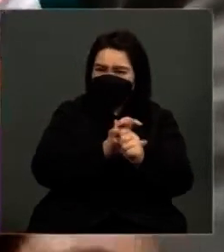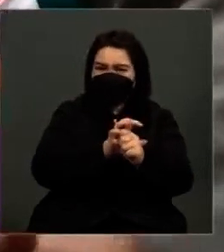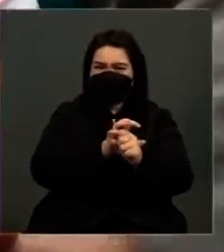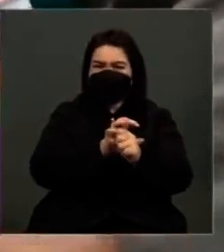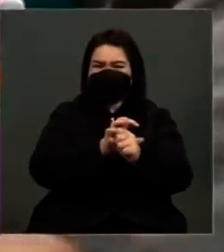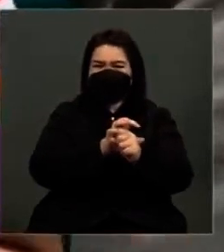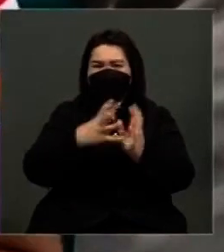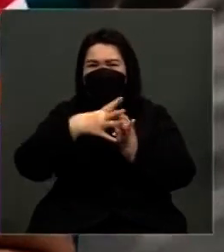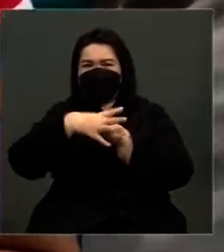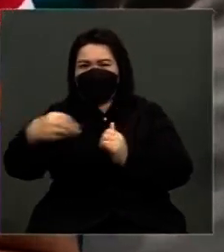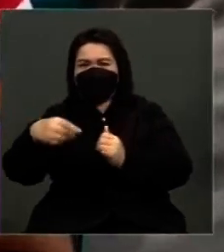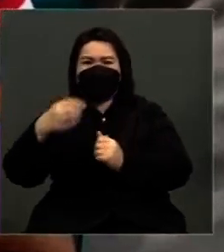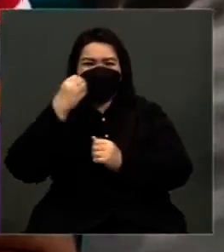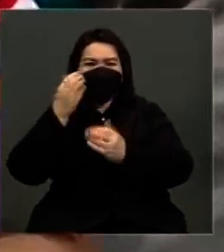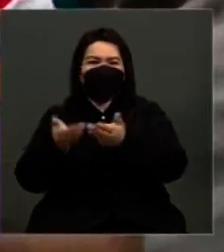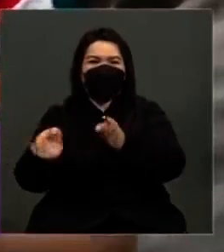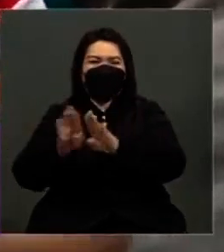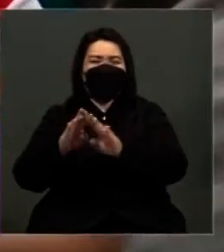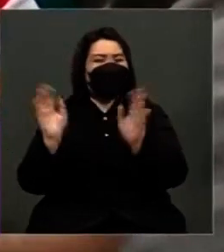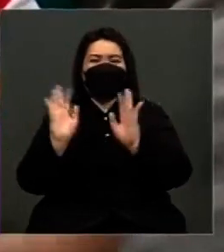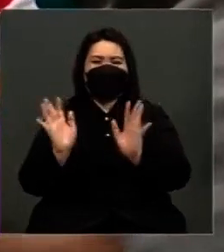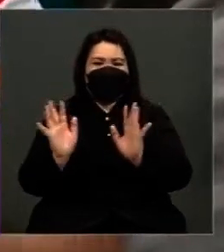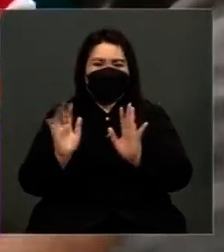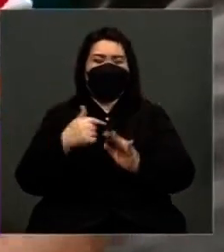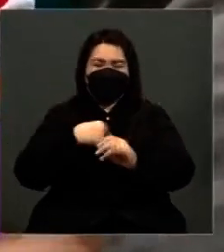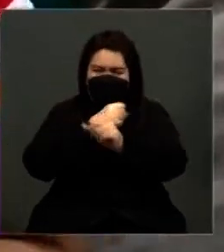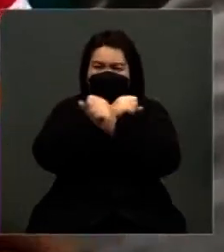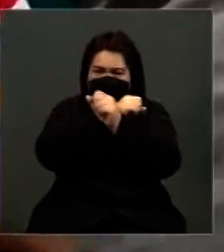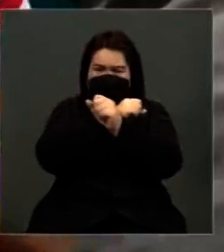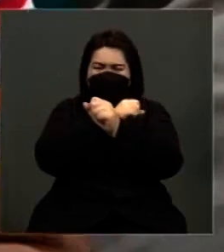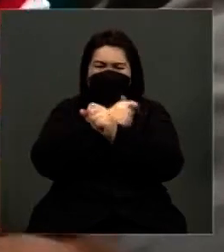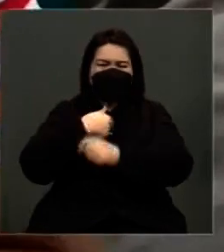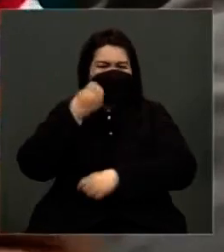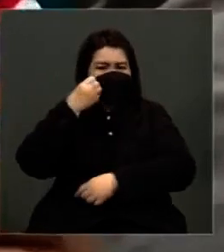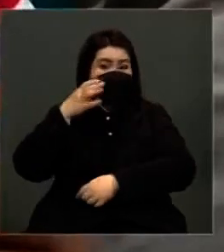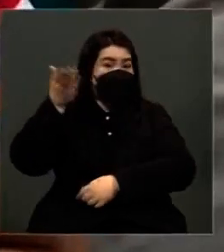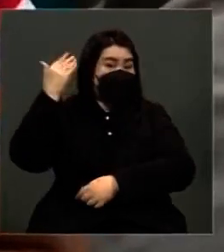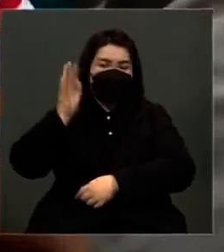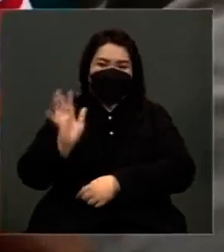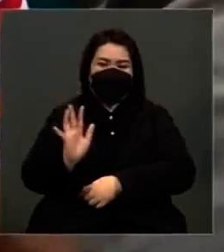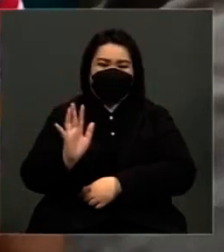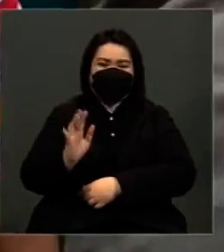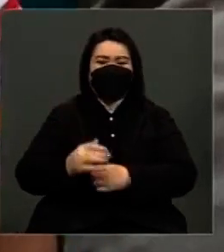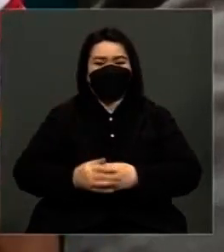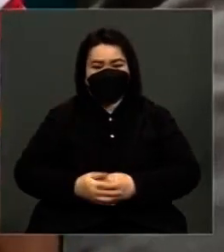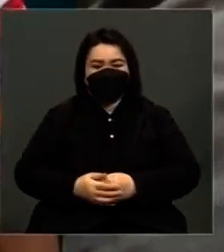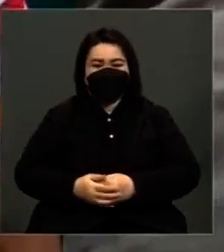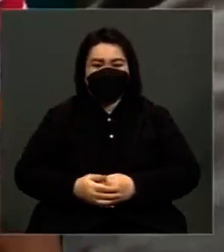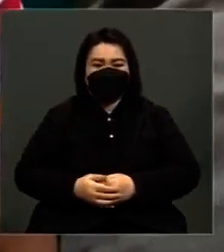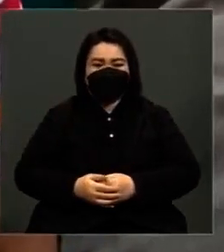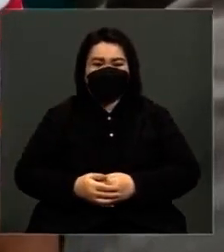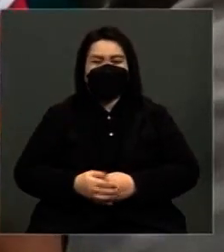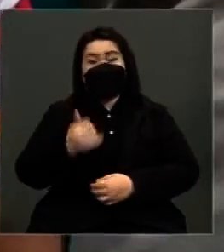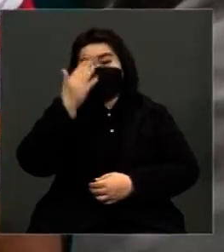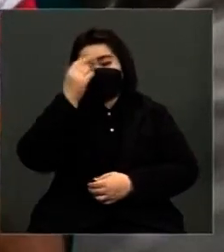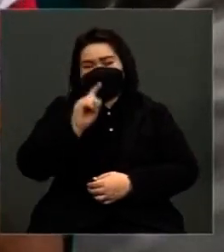าติพี่น้องเราหรือครอบครัวของเราแล้วก็เซฟตัวเองเธอว่าไม่กลับดีกว่าเลยกลับมากับปีนี้ ทำไมถึงเลือกกลับปีนี้ เพราะว่